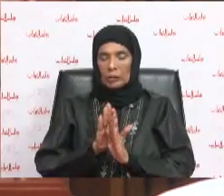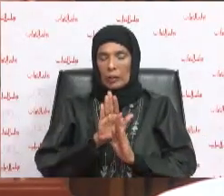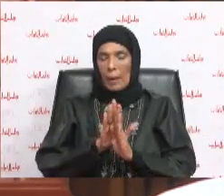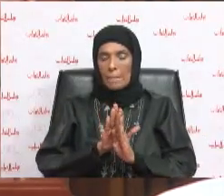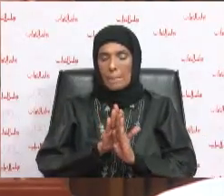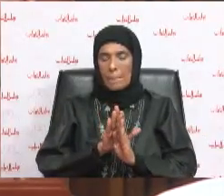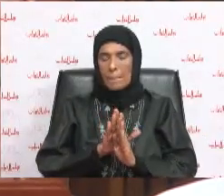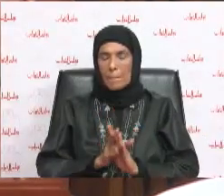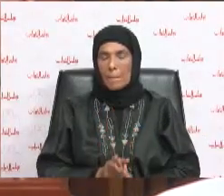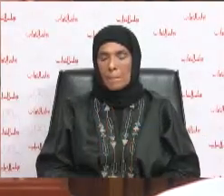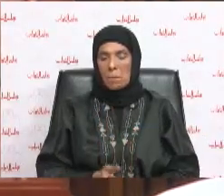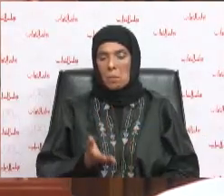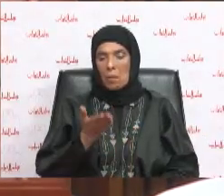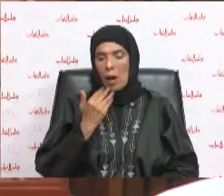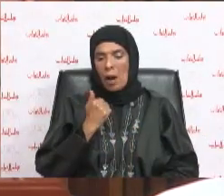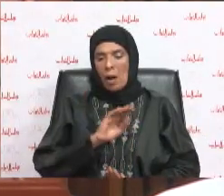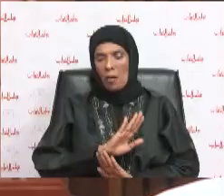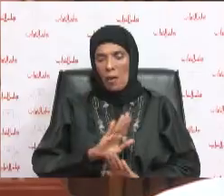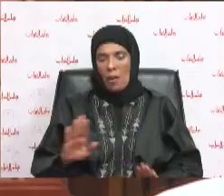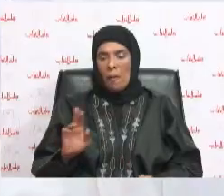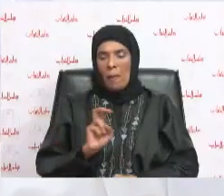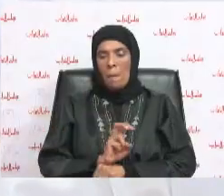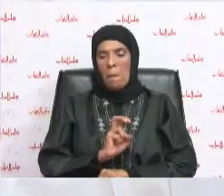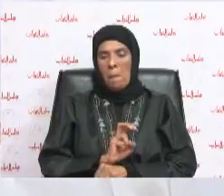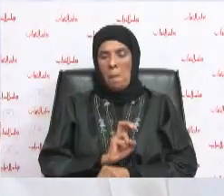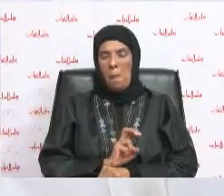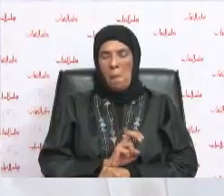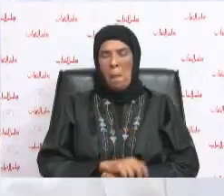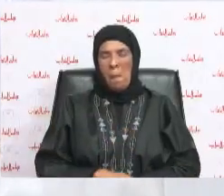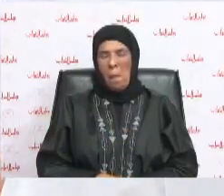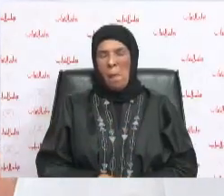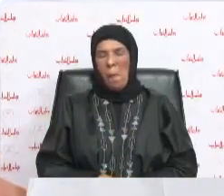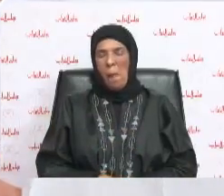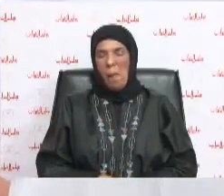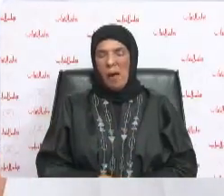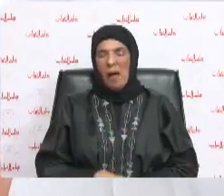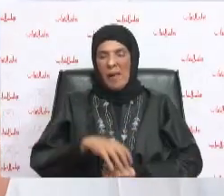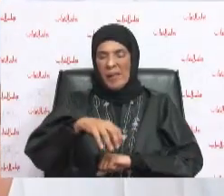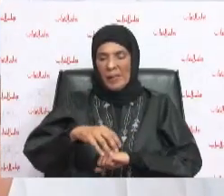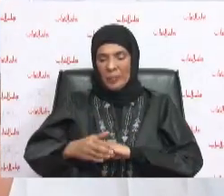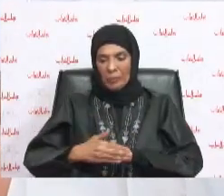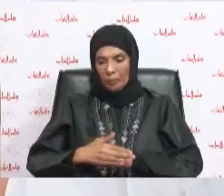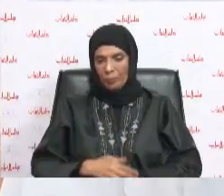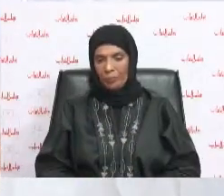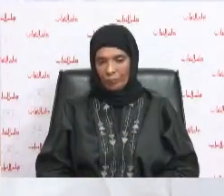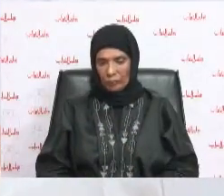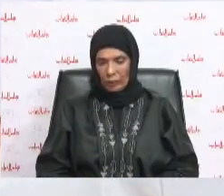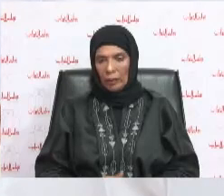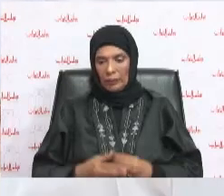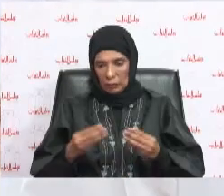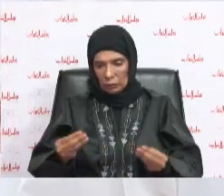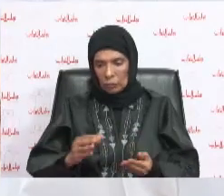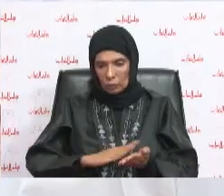هو طبعا القرض، لكن في بلد المجاورة أعطوا أرض